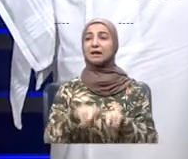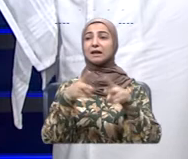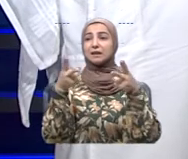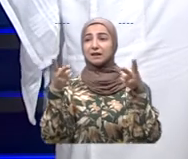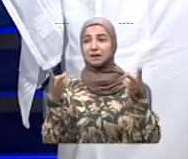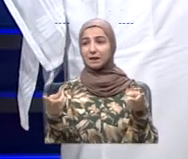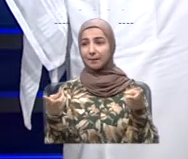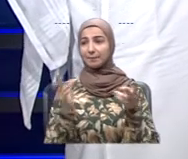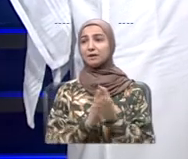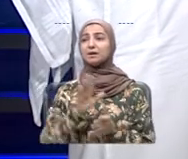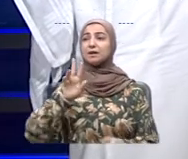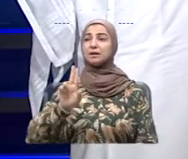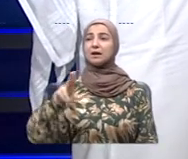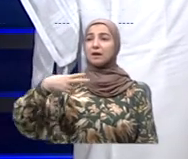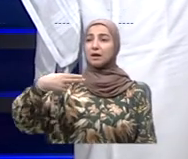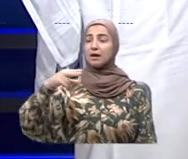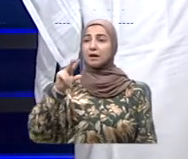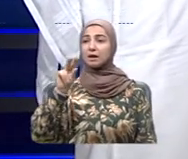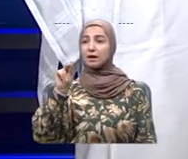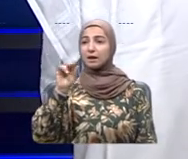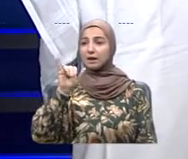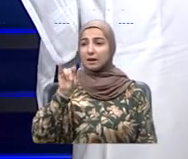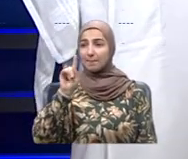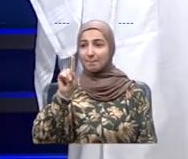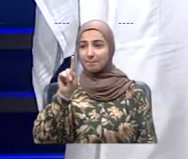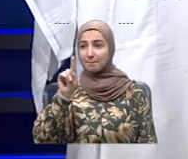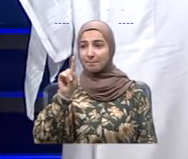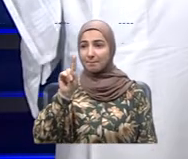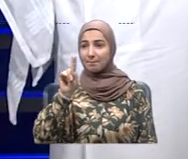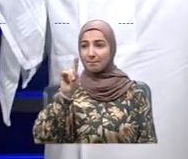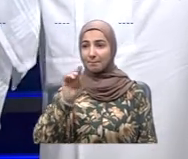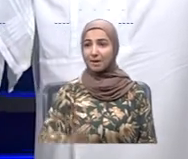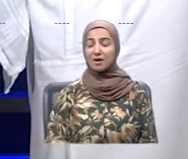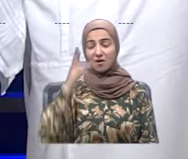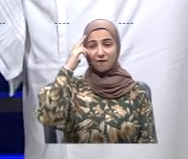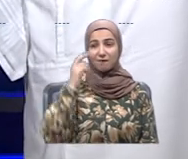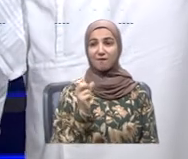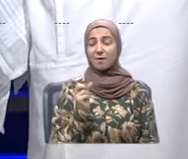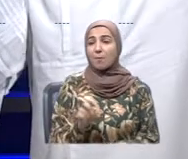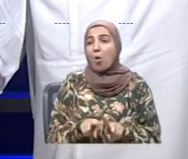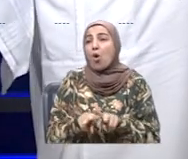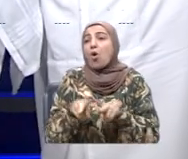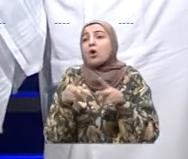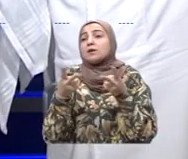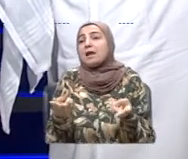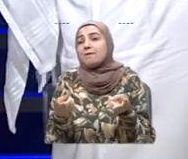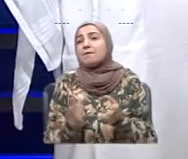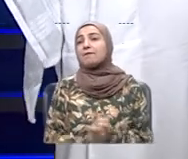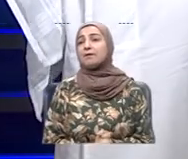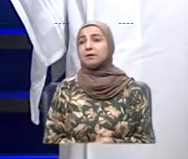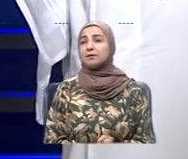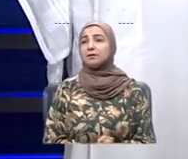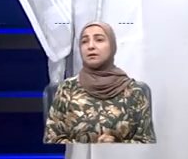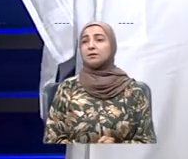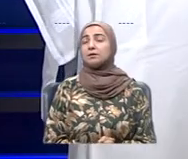أن التعقيب هو رأي يخالف رأيا سابق، أما التعقيب